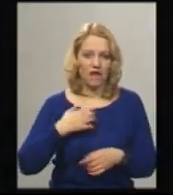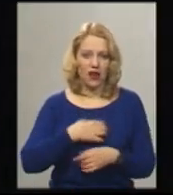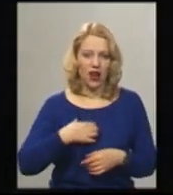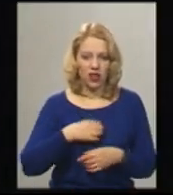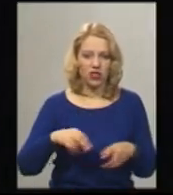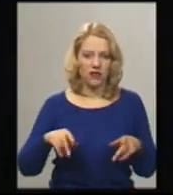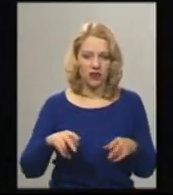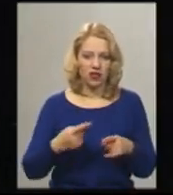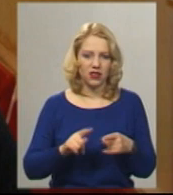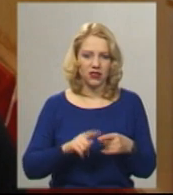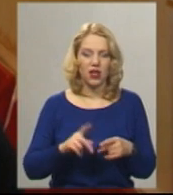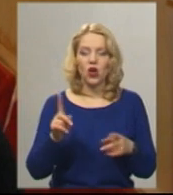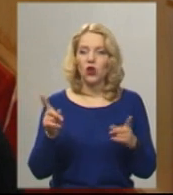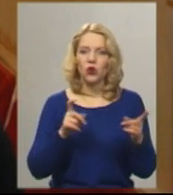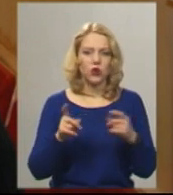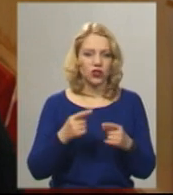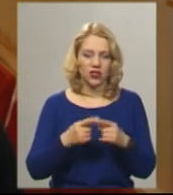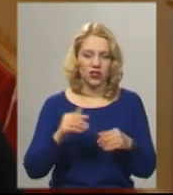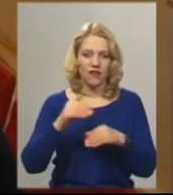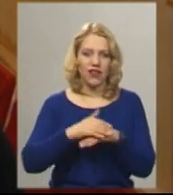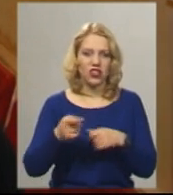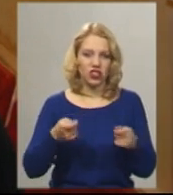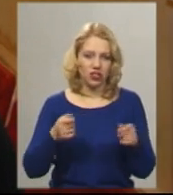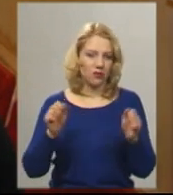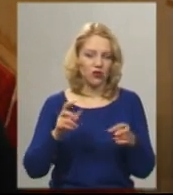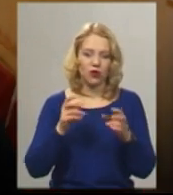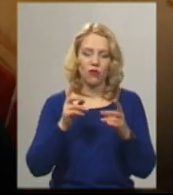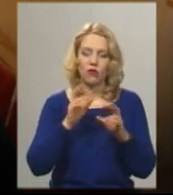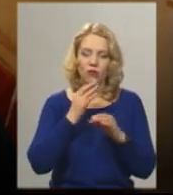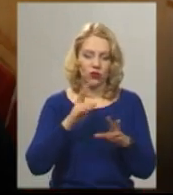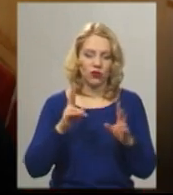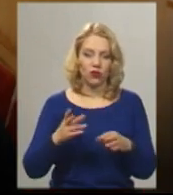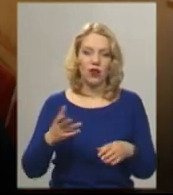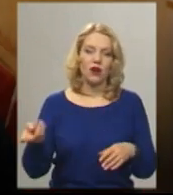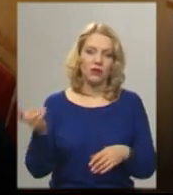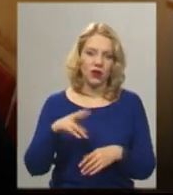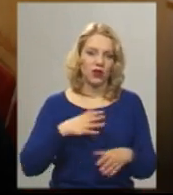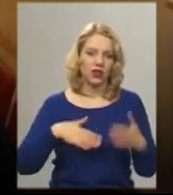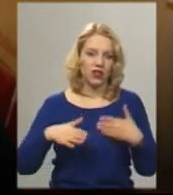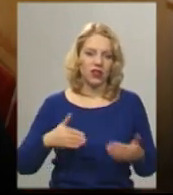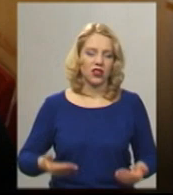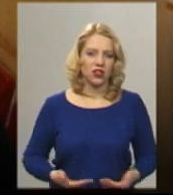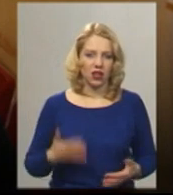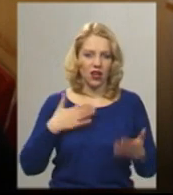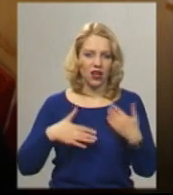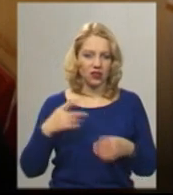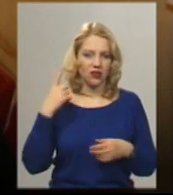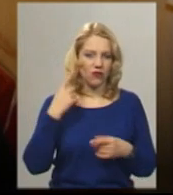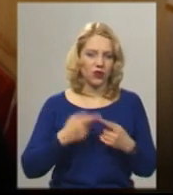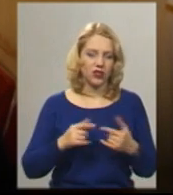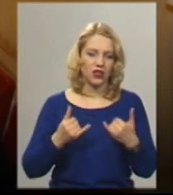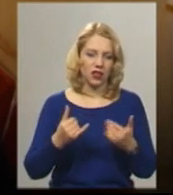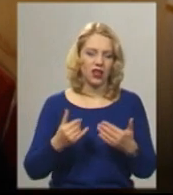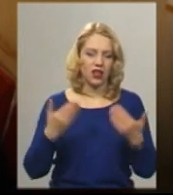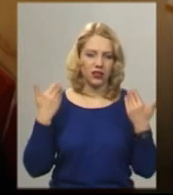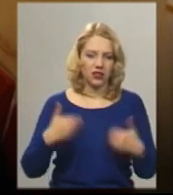до ретро-вечірки може будь-хто. Приходіть, радуйтесь житті. Приходьте, радійте життю, радійте рухам. Це і для тіла, і для душі, і